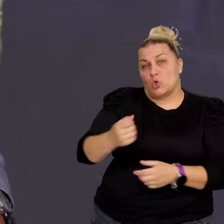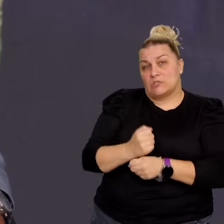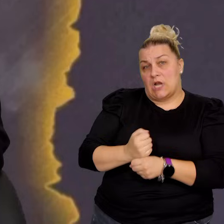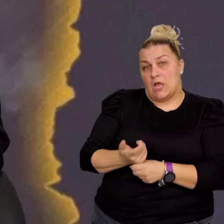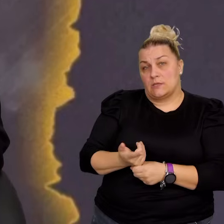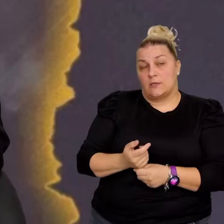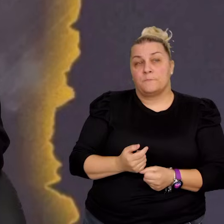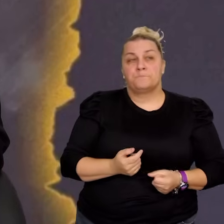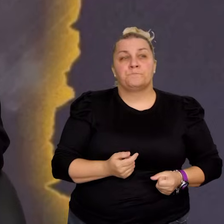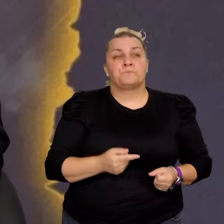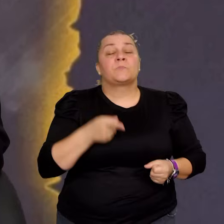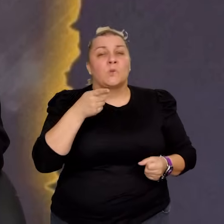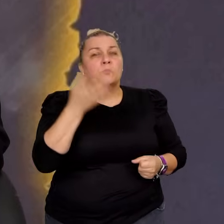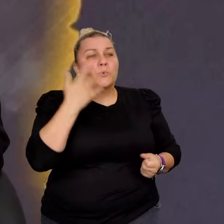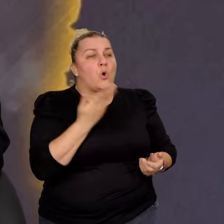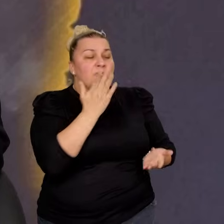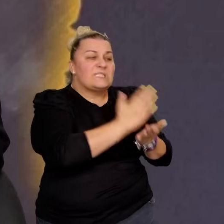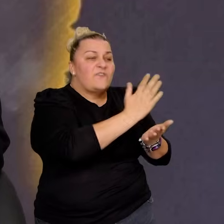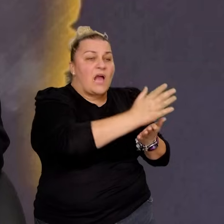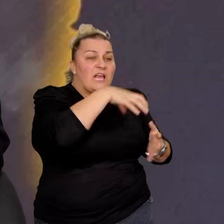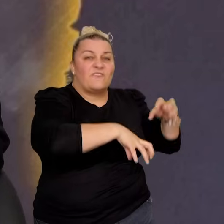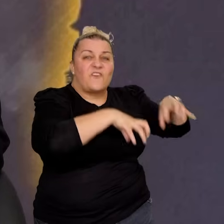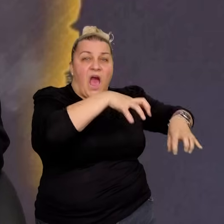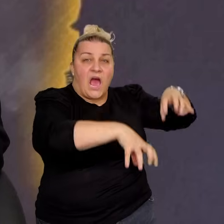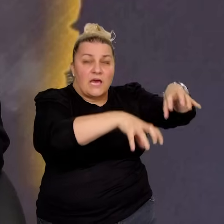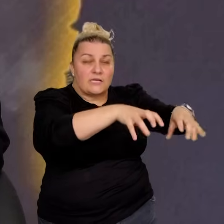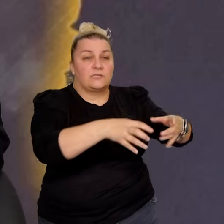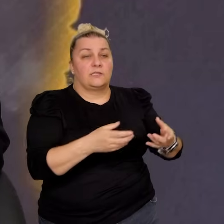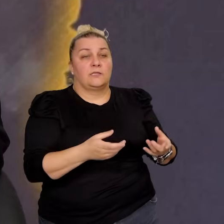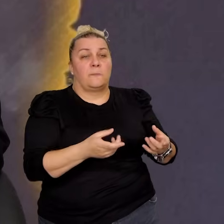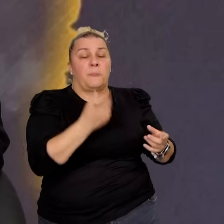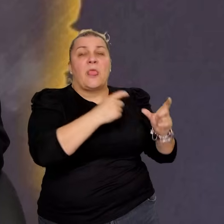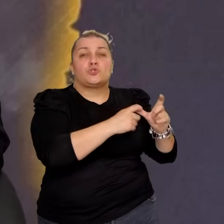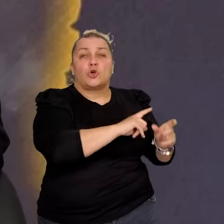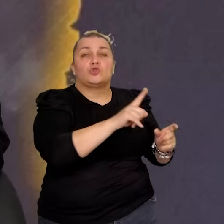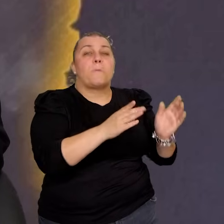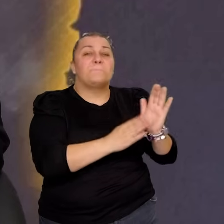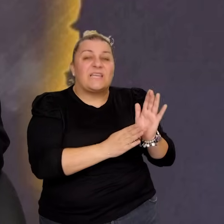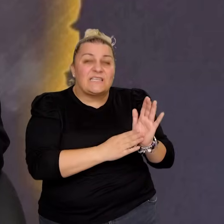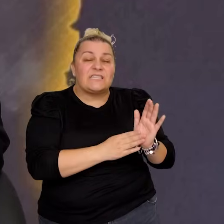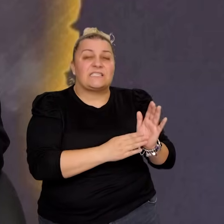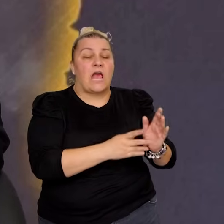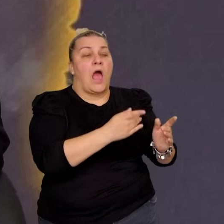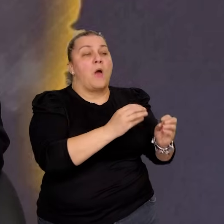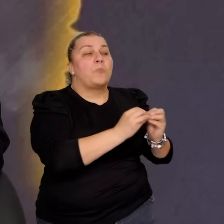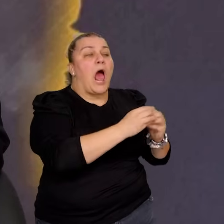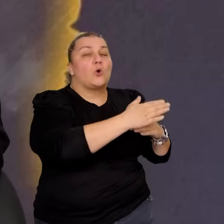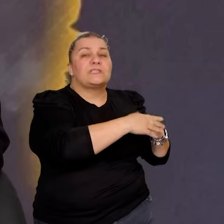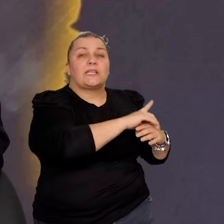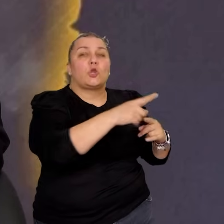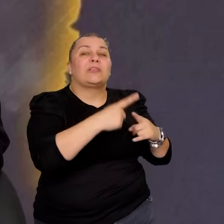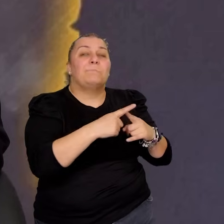bilo je to, po svakom kvartu je neko bio, od Ive Šoljića na Mitnici do Blage Zadre na Trpinskoj